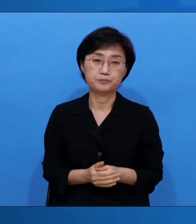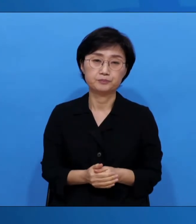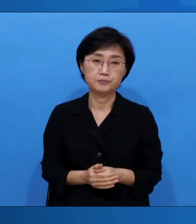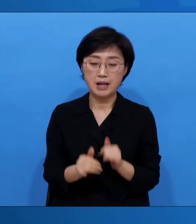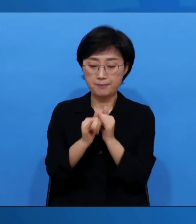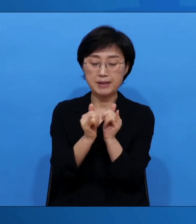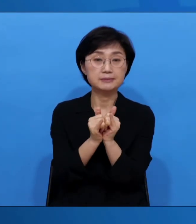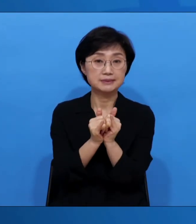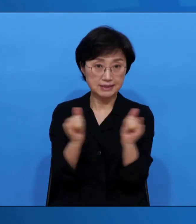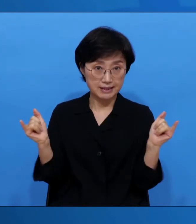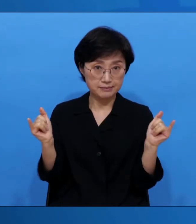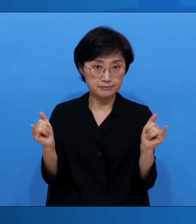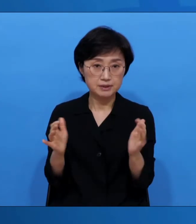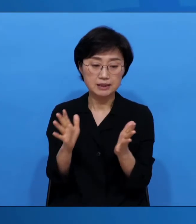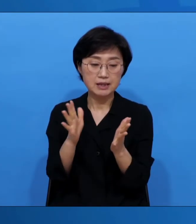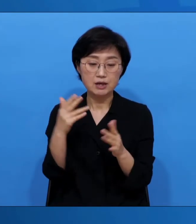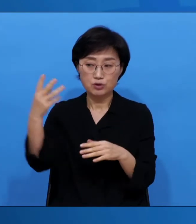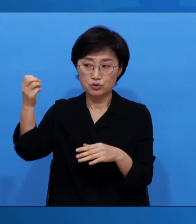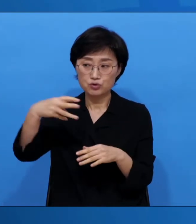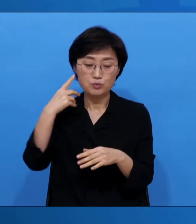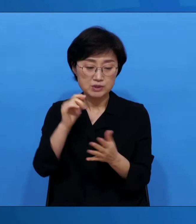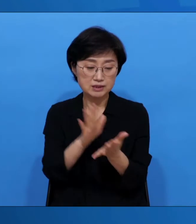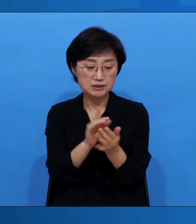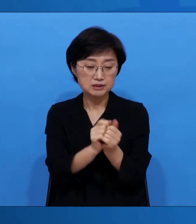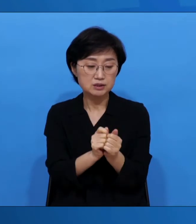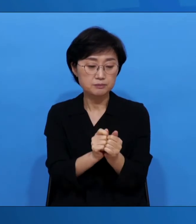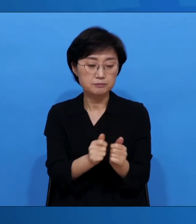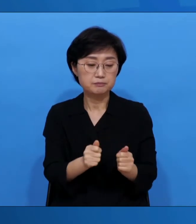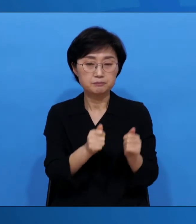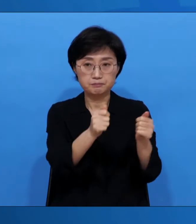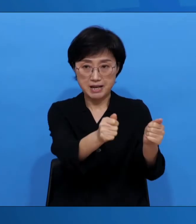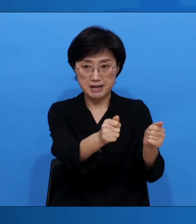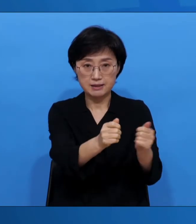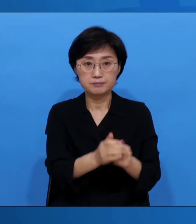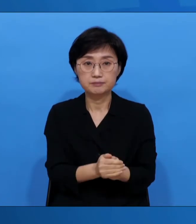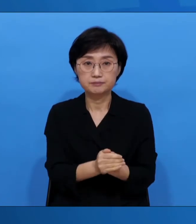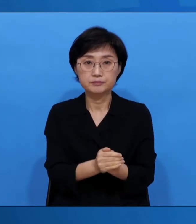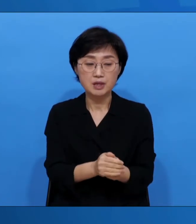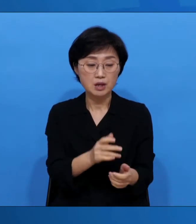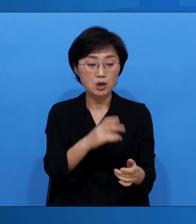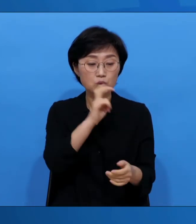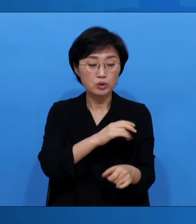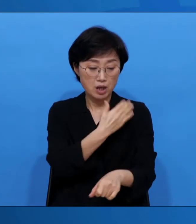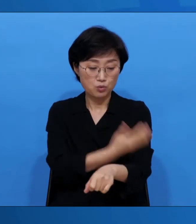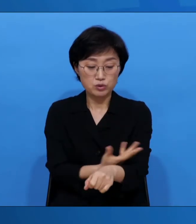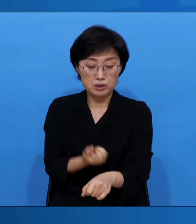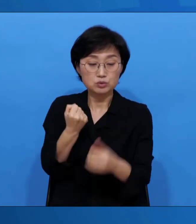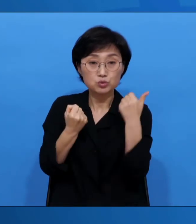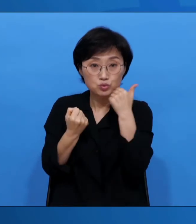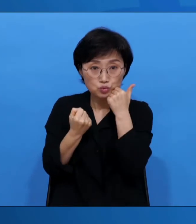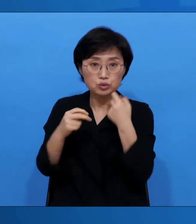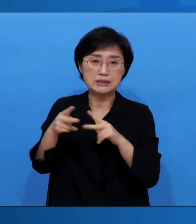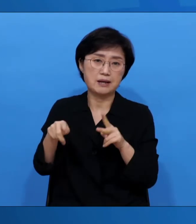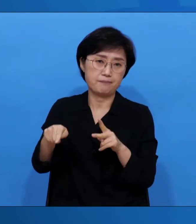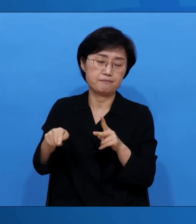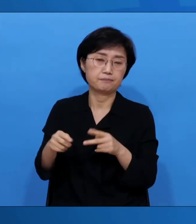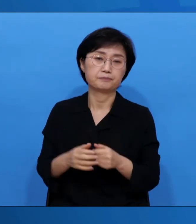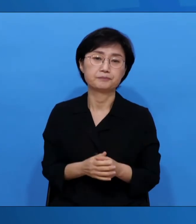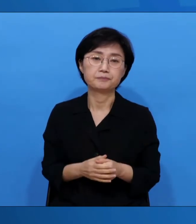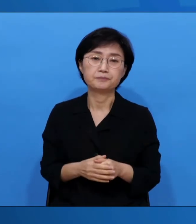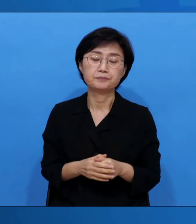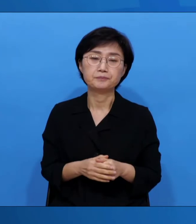수상작은 류광수 목사가 개별 시상하며 입상한 작품의 저작권은 사단법인 세계복음화 전도협회에